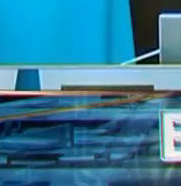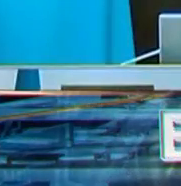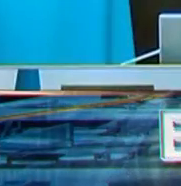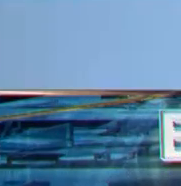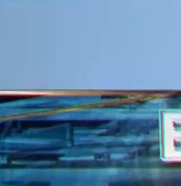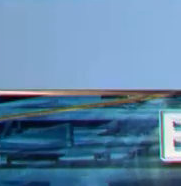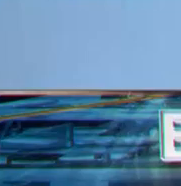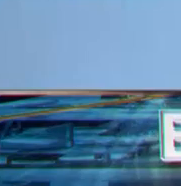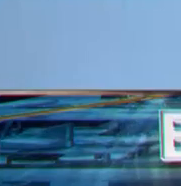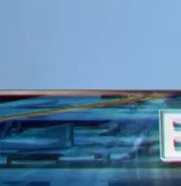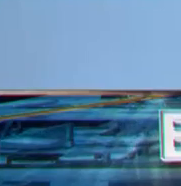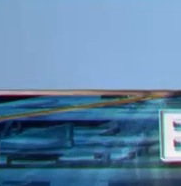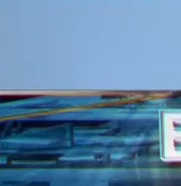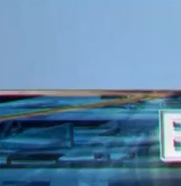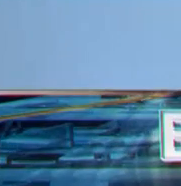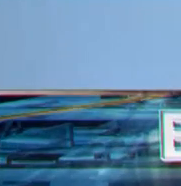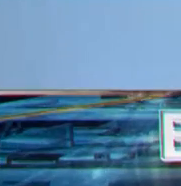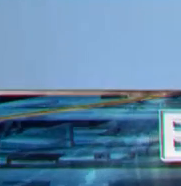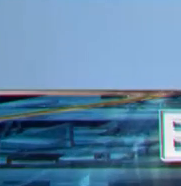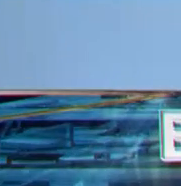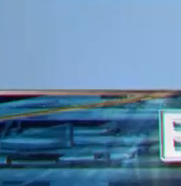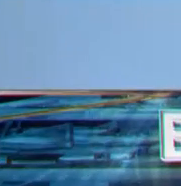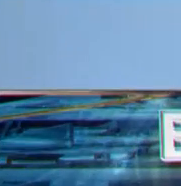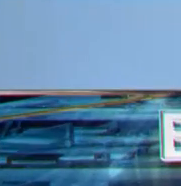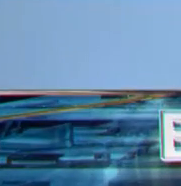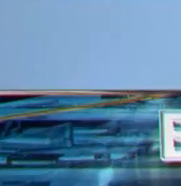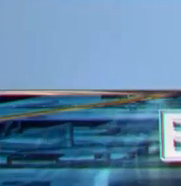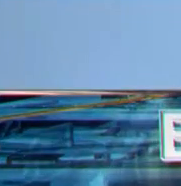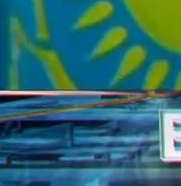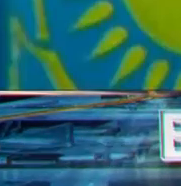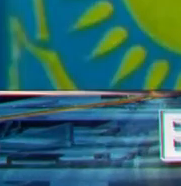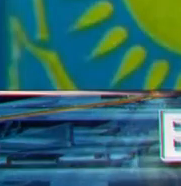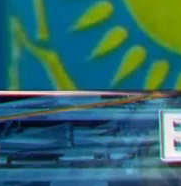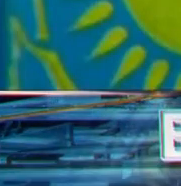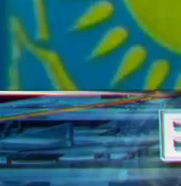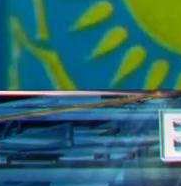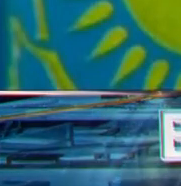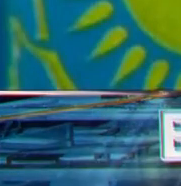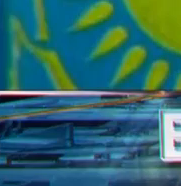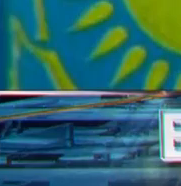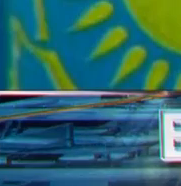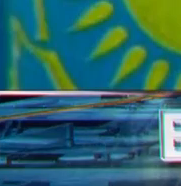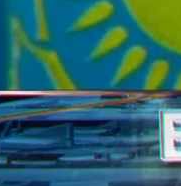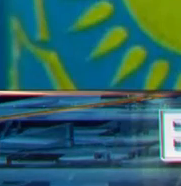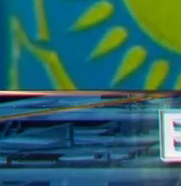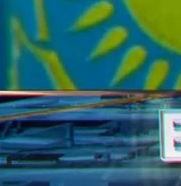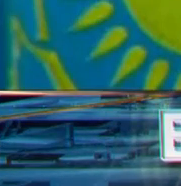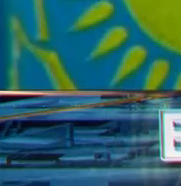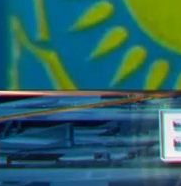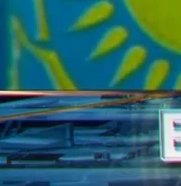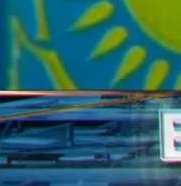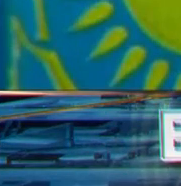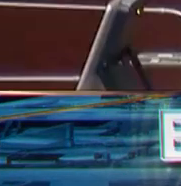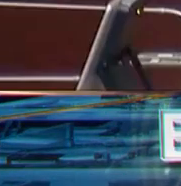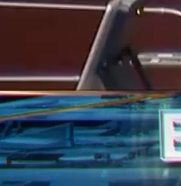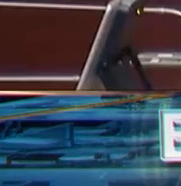Коронавирусқа қарсы күрестің жаңа кешенді шаралары қабылданады. Бүгін үкімет басшысы Денсаулық сақтау министрлігі мен барлық өңір әкімдеріне арнайы тапсырма